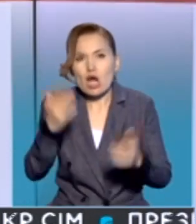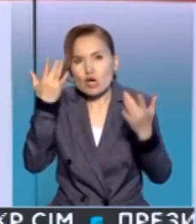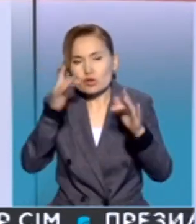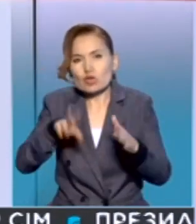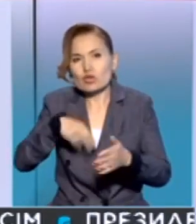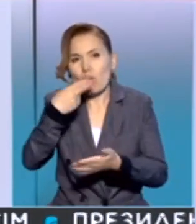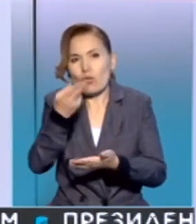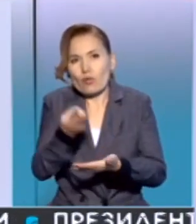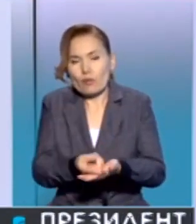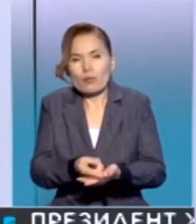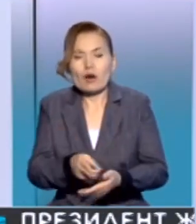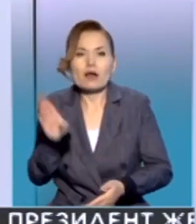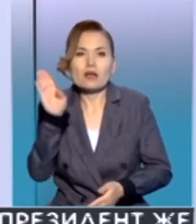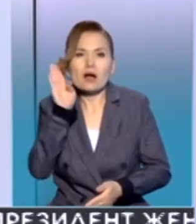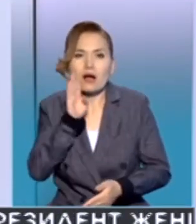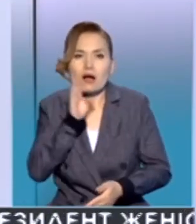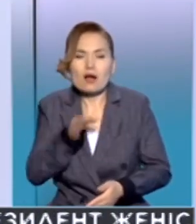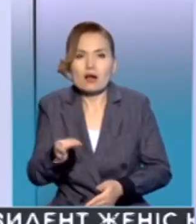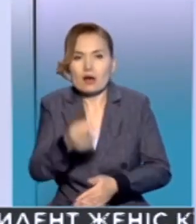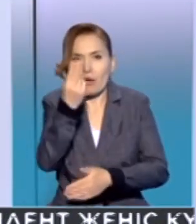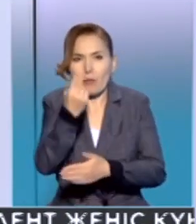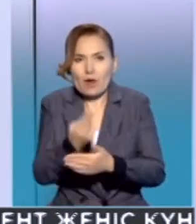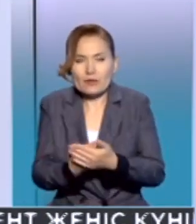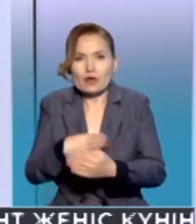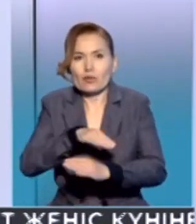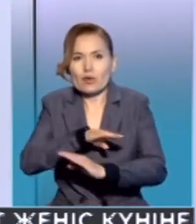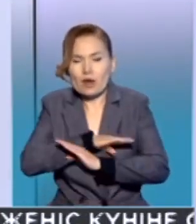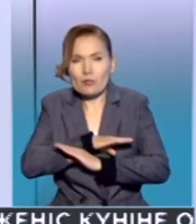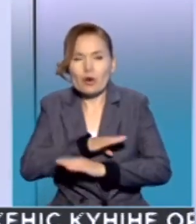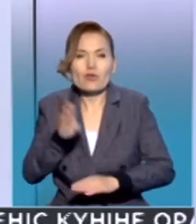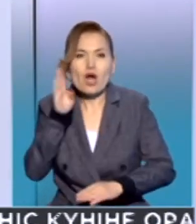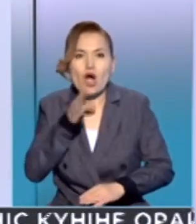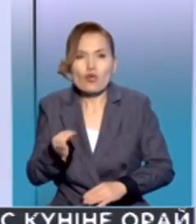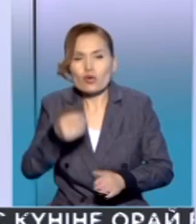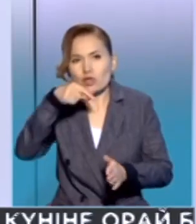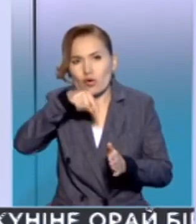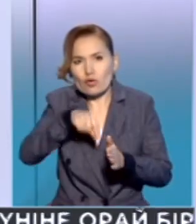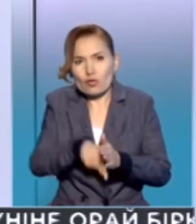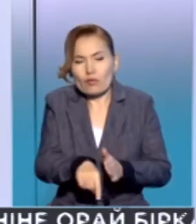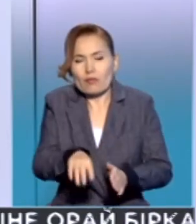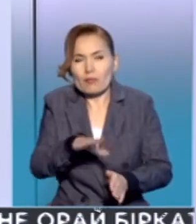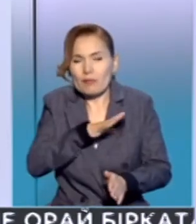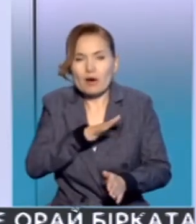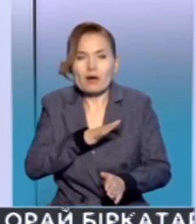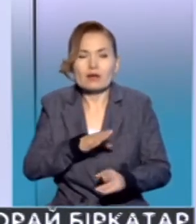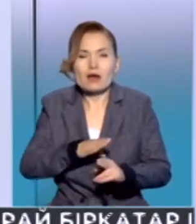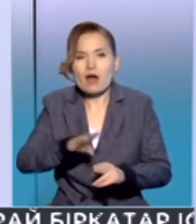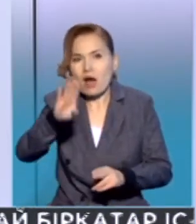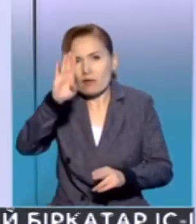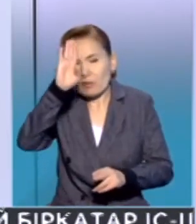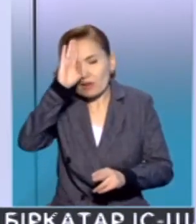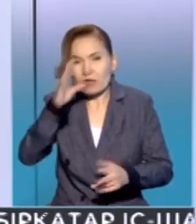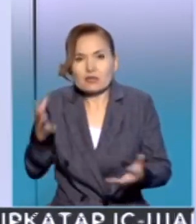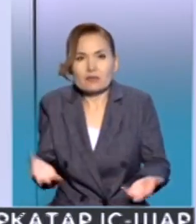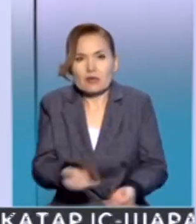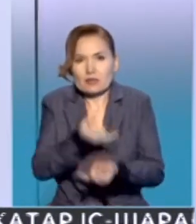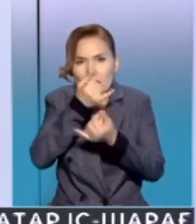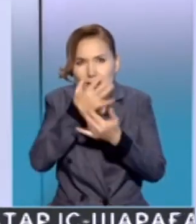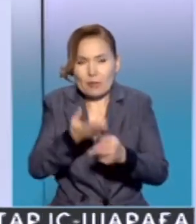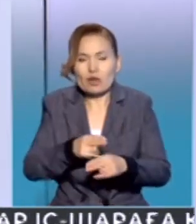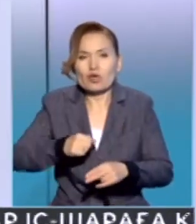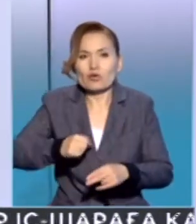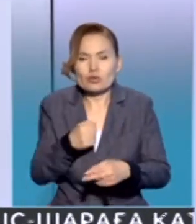тас алынған карьерге құлап кеткен. Көлшік терең болғандықтан жүзіп шыға алмаған. Достары да дер кезінде көмек бере